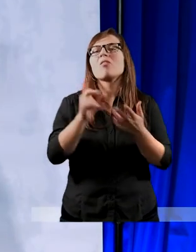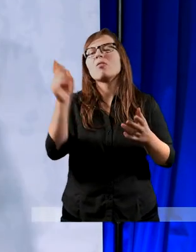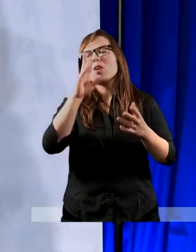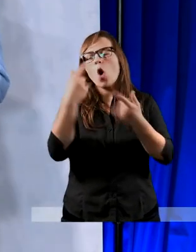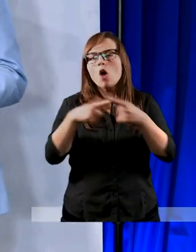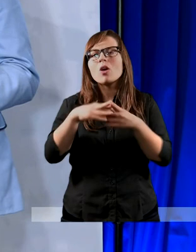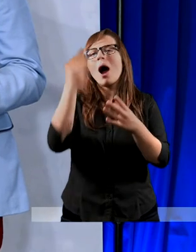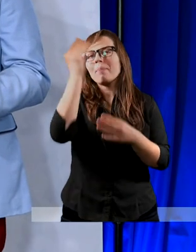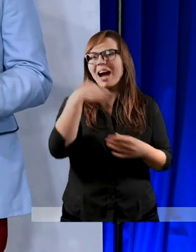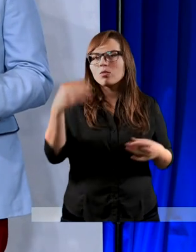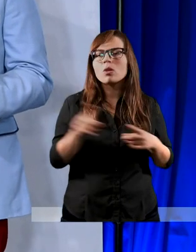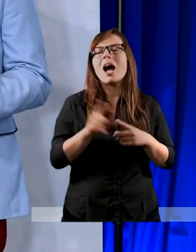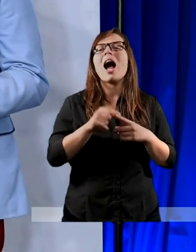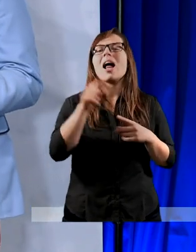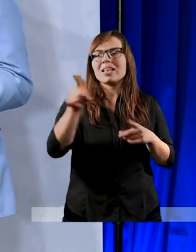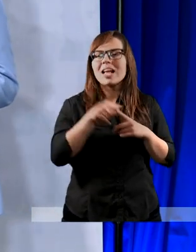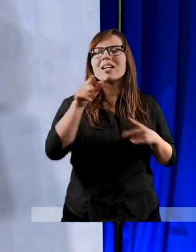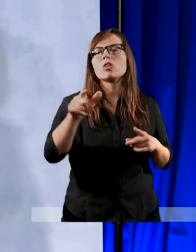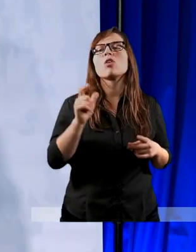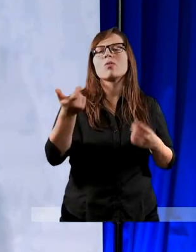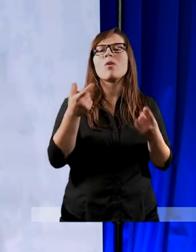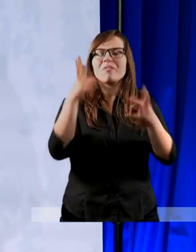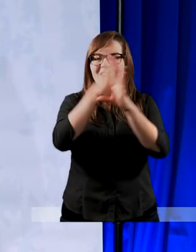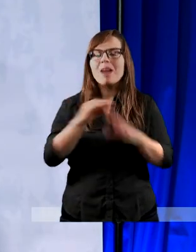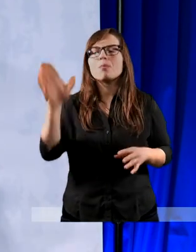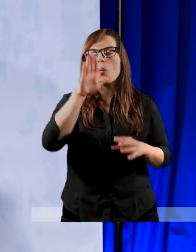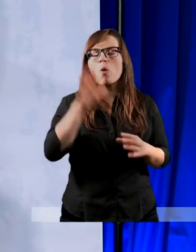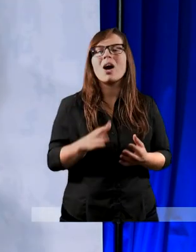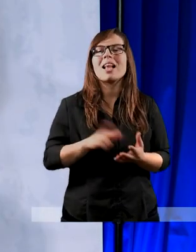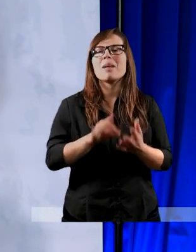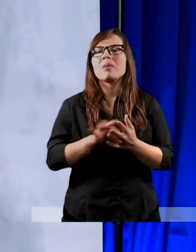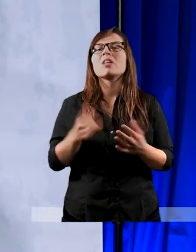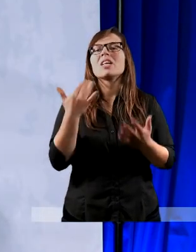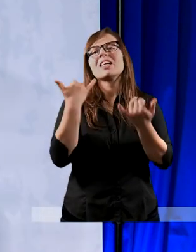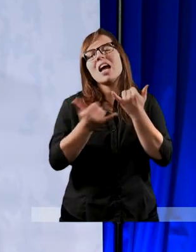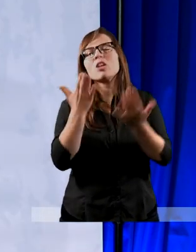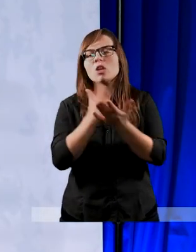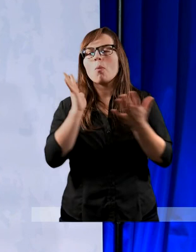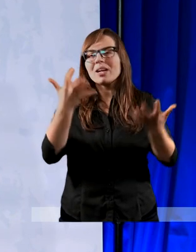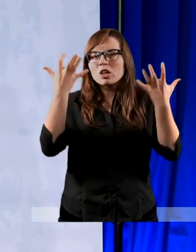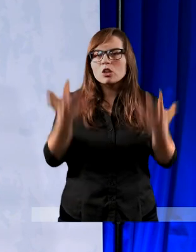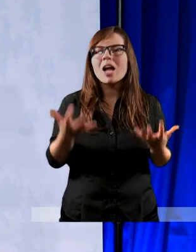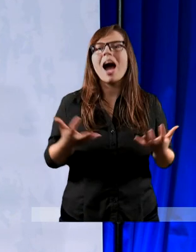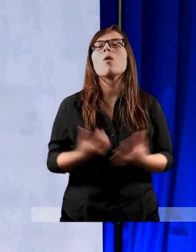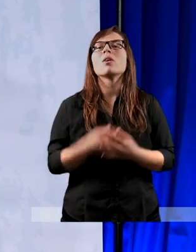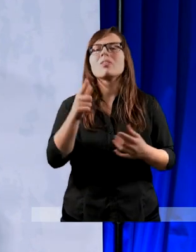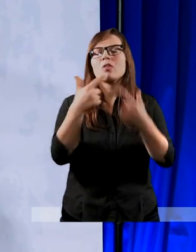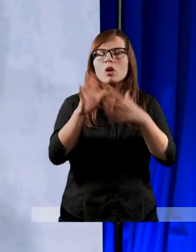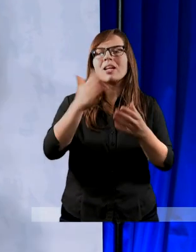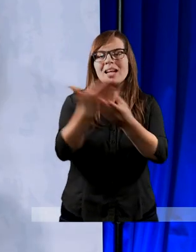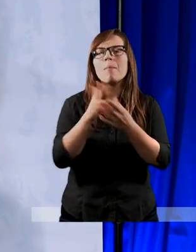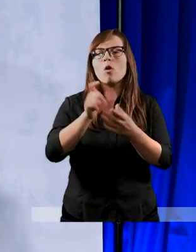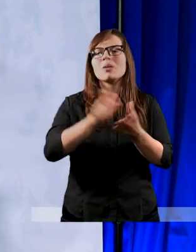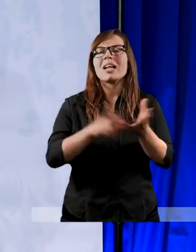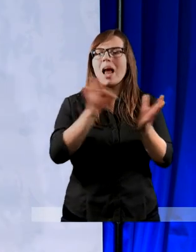kościoła prawosławnego, ale myślę, że tam też wspaniale wielbią Boga. I jeżeli tylko będziesz chciał, a reprezentujesz taki kościół, to zaprosimy